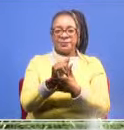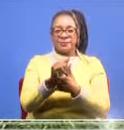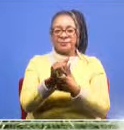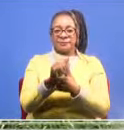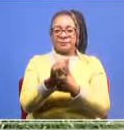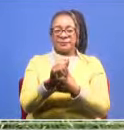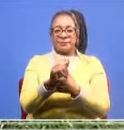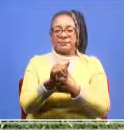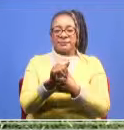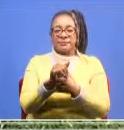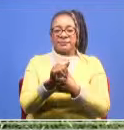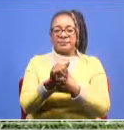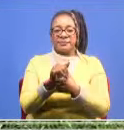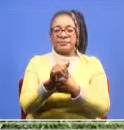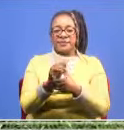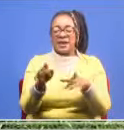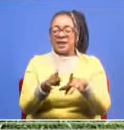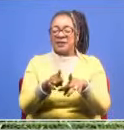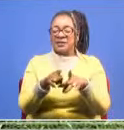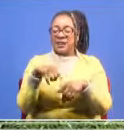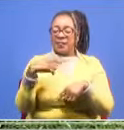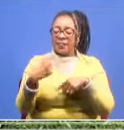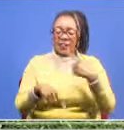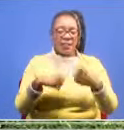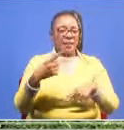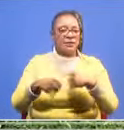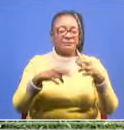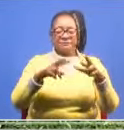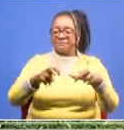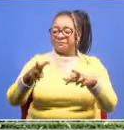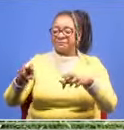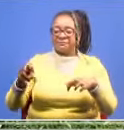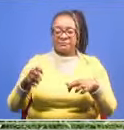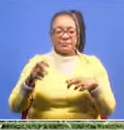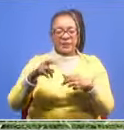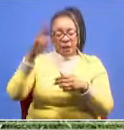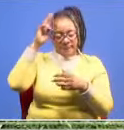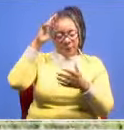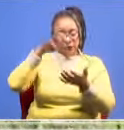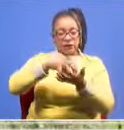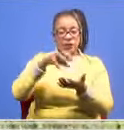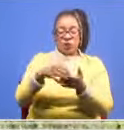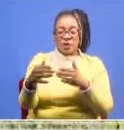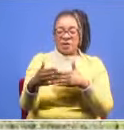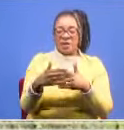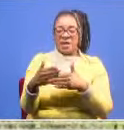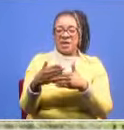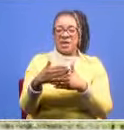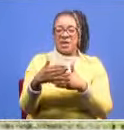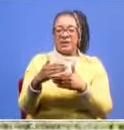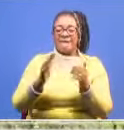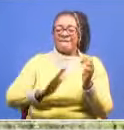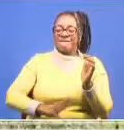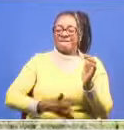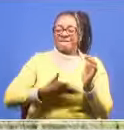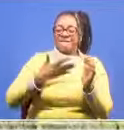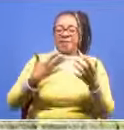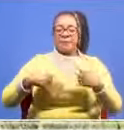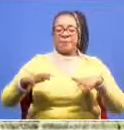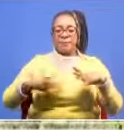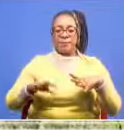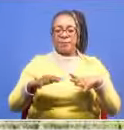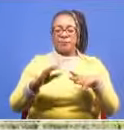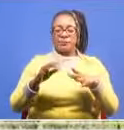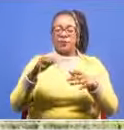crimes. Zoezi hilo likiendelea, kituo cha polisi kilichoko karibu na Kware kilipokea hasira ya wakazi, swali